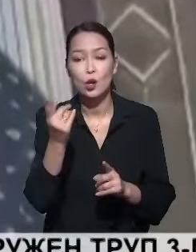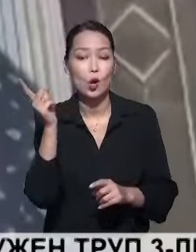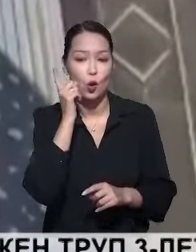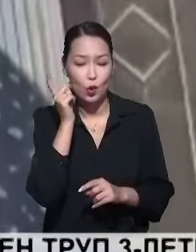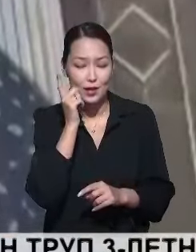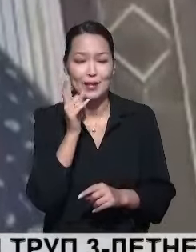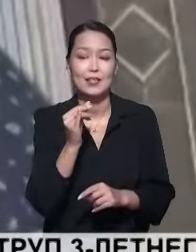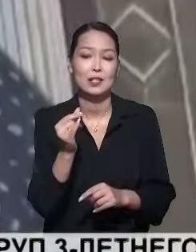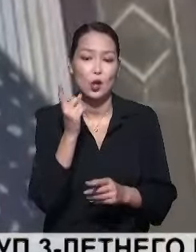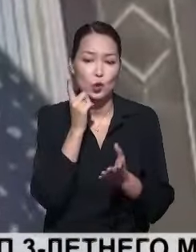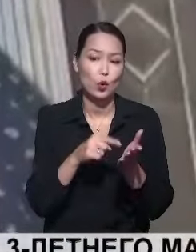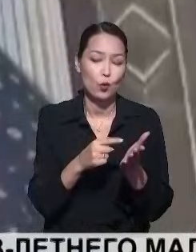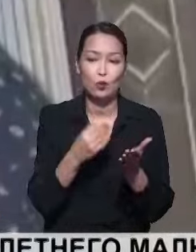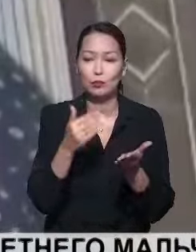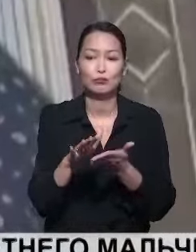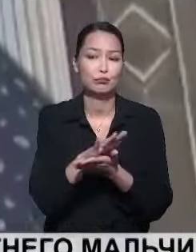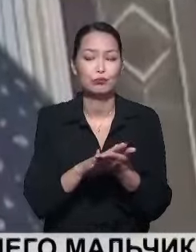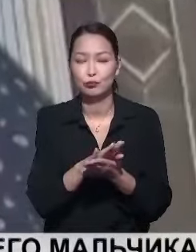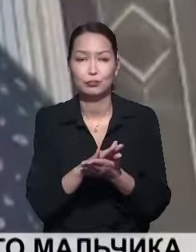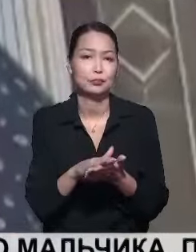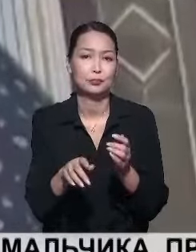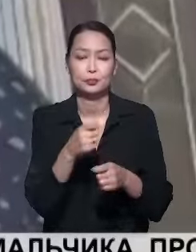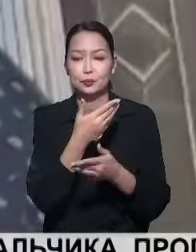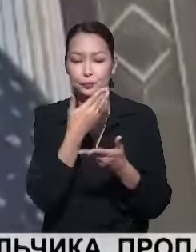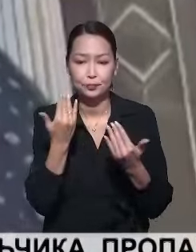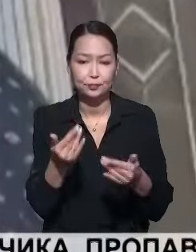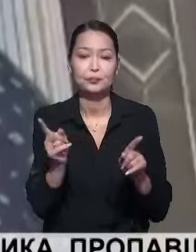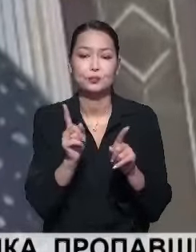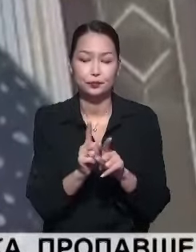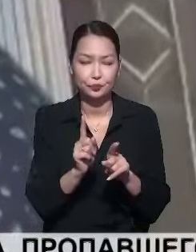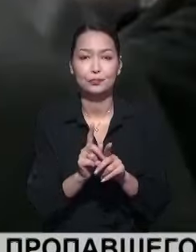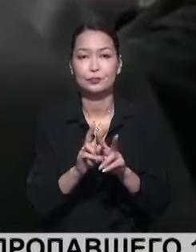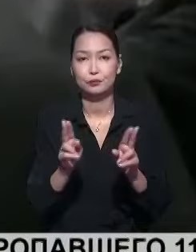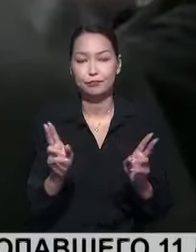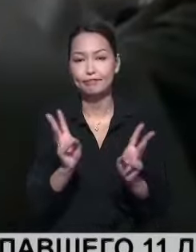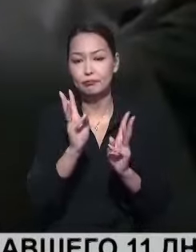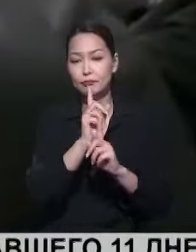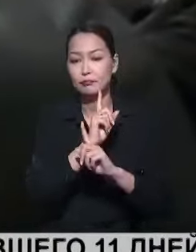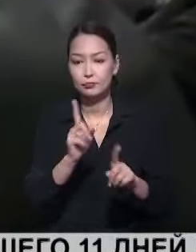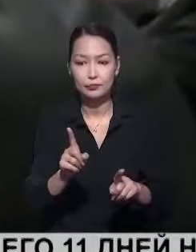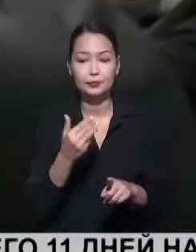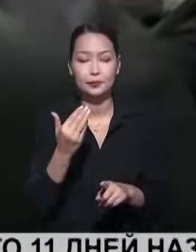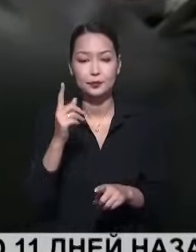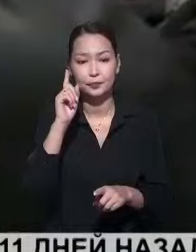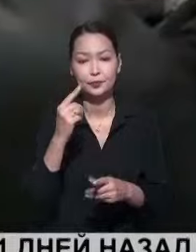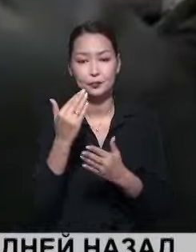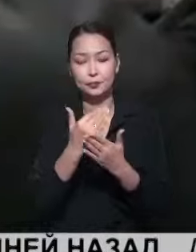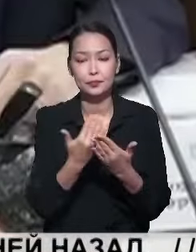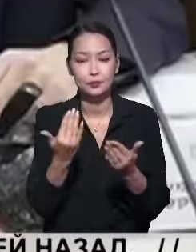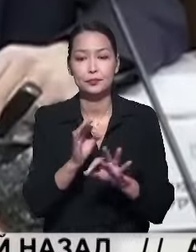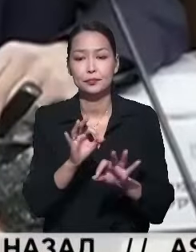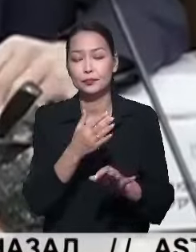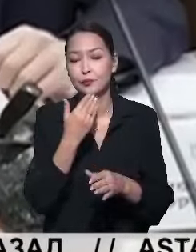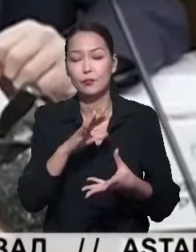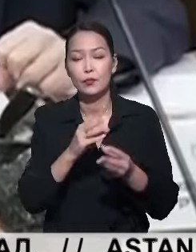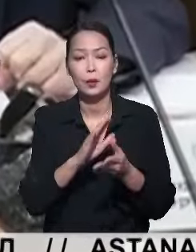или пейджер, если вдруг вы им пользуетесь, вряд ли подвергнутся подобному самовозгоранию. Израиль пока не комментировал происходящее, но в